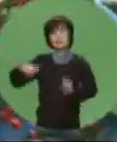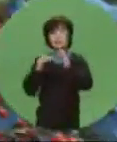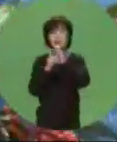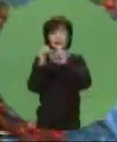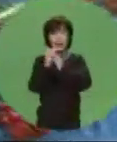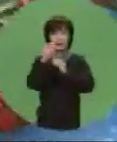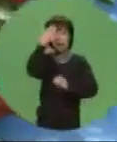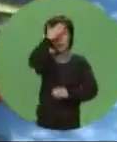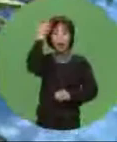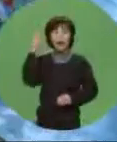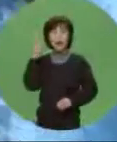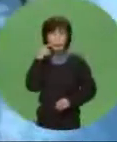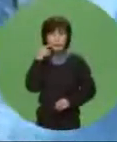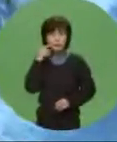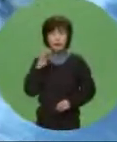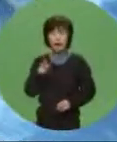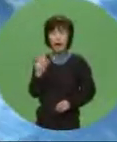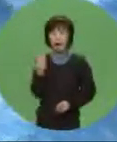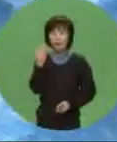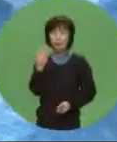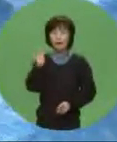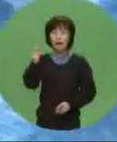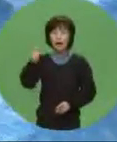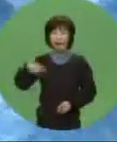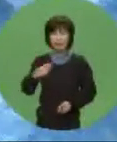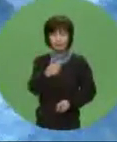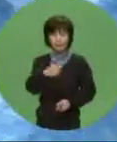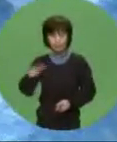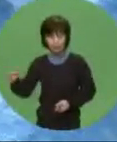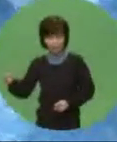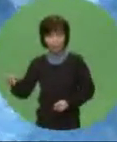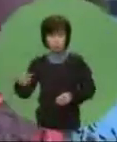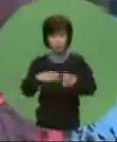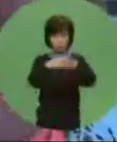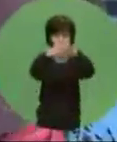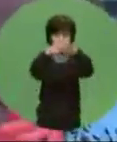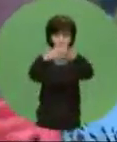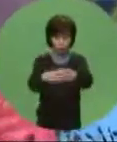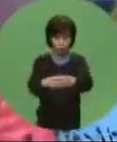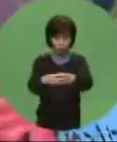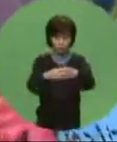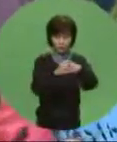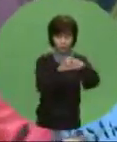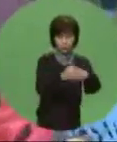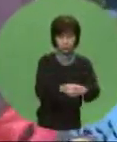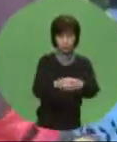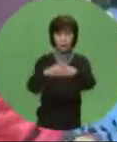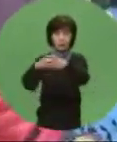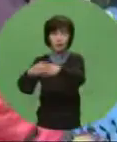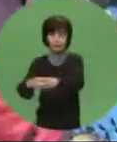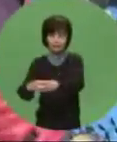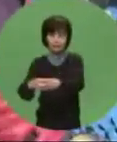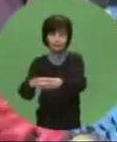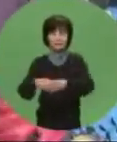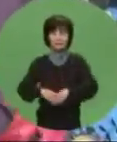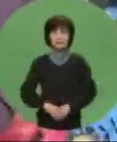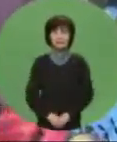松、ハボタン、南天など縁起が良いとされるものを手際よく植え込んでいきます。